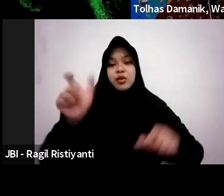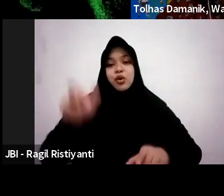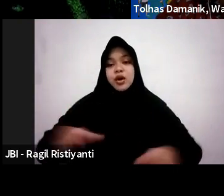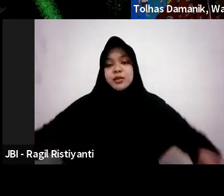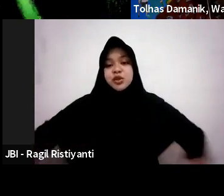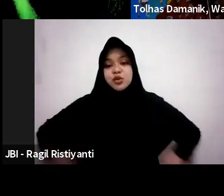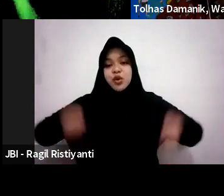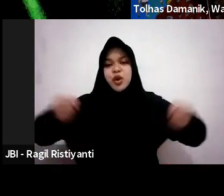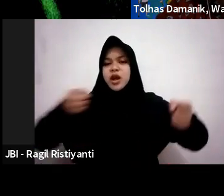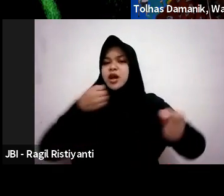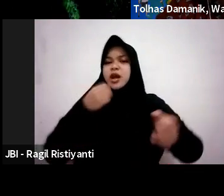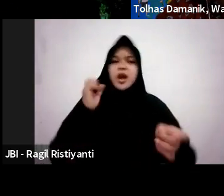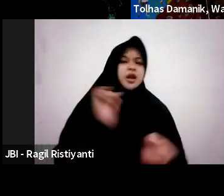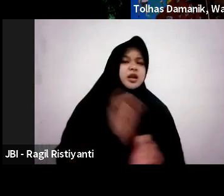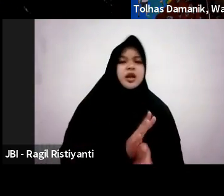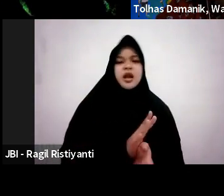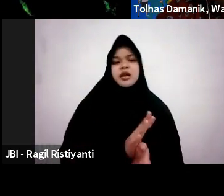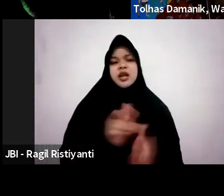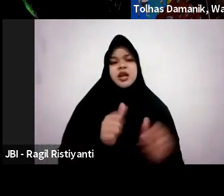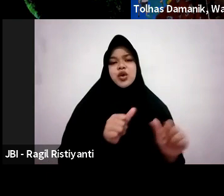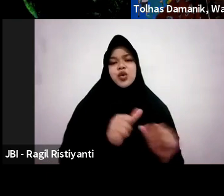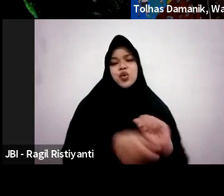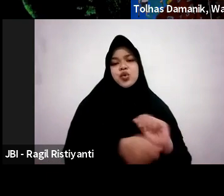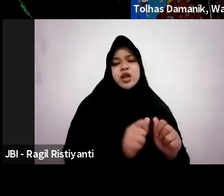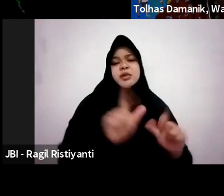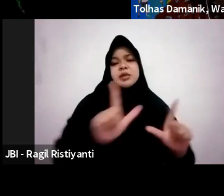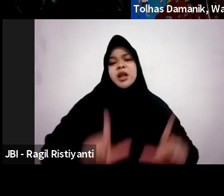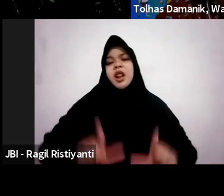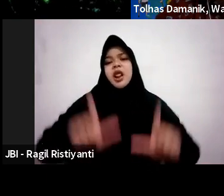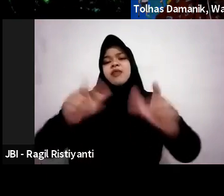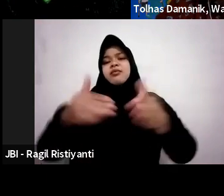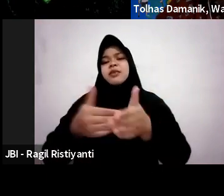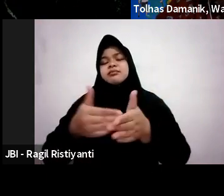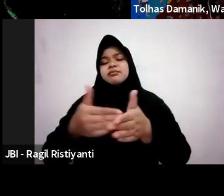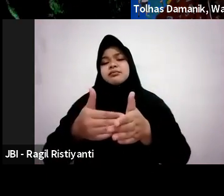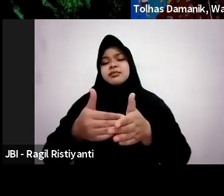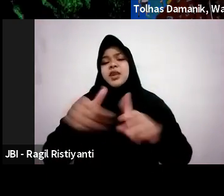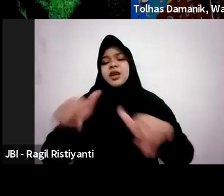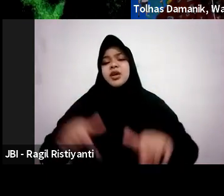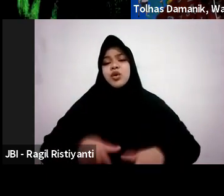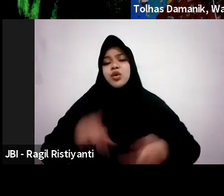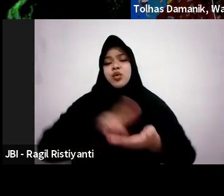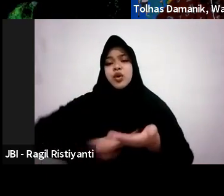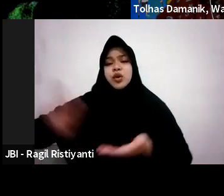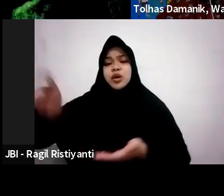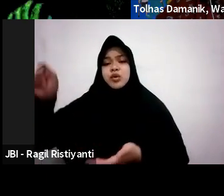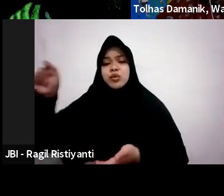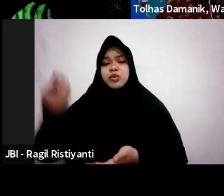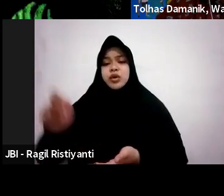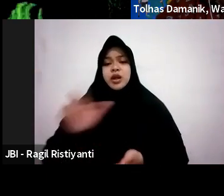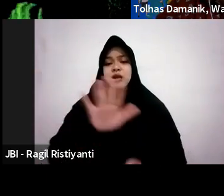elit tidak bisa berjalan kelantai 7 tempat dia ujian dan diasuh universitasnya dia menang lima ribu dollar